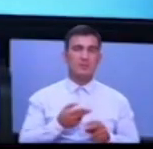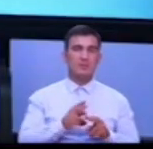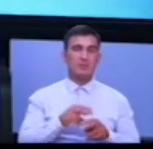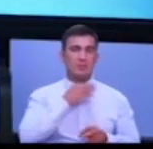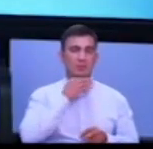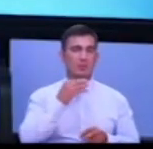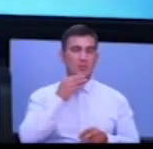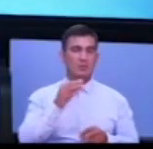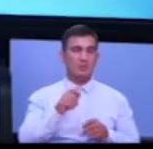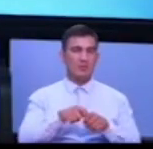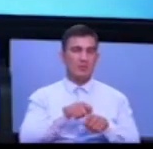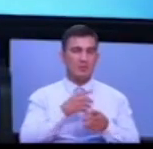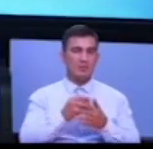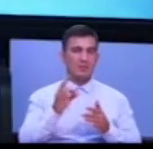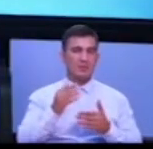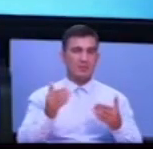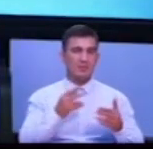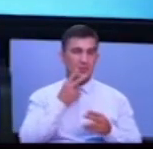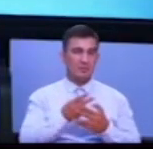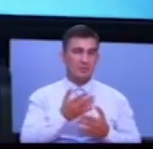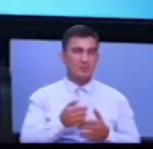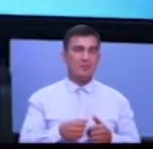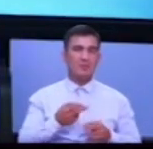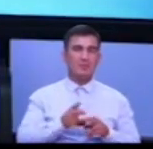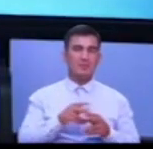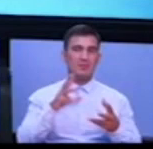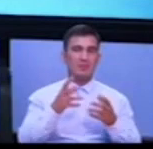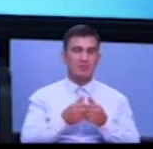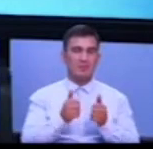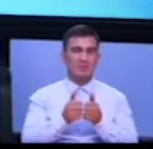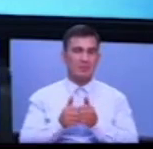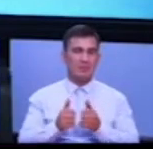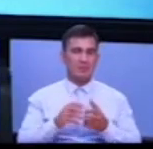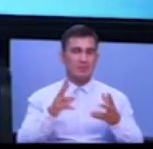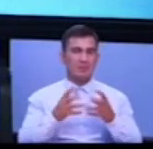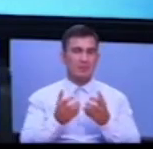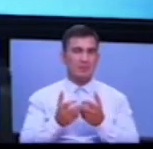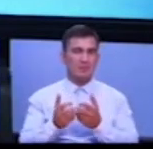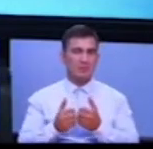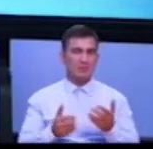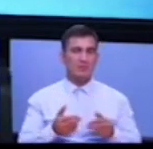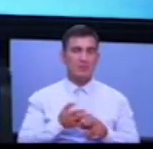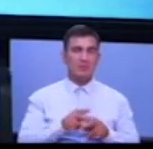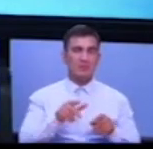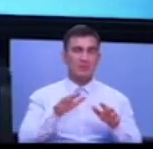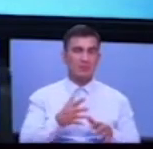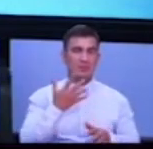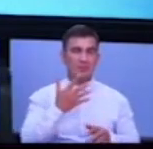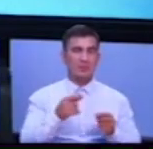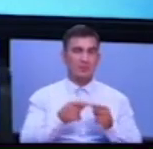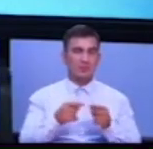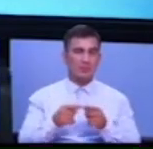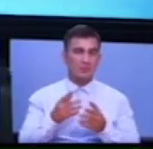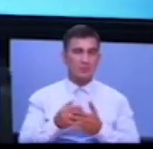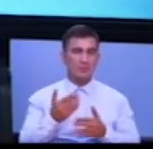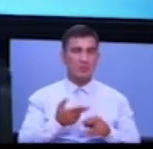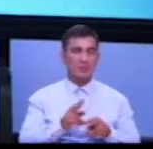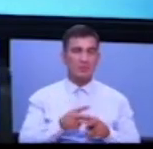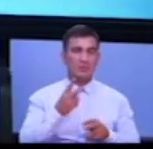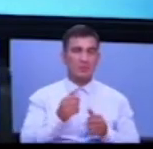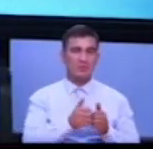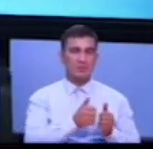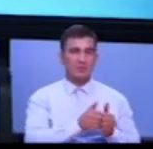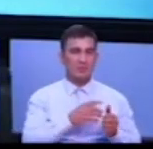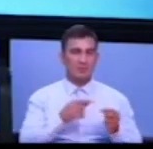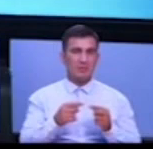ko'p burchaklarni ham perimetrlarini o'lchaymiz. Buning uchun uni tomonlarni o'lchab chiqamiz. Demak, bu 5 burchagimizda mana ikkita tomoni